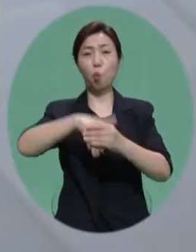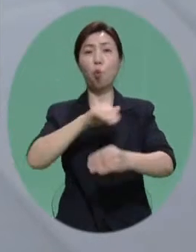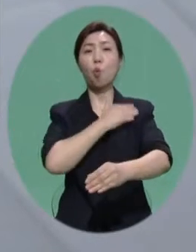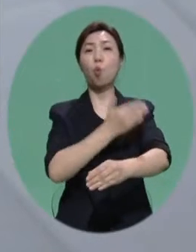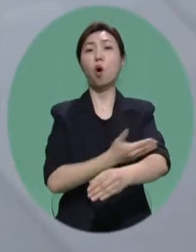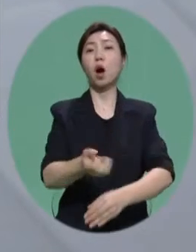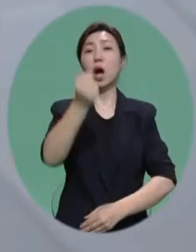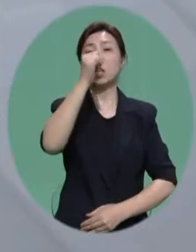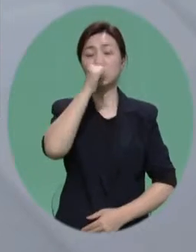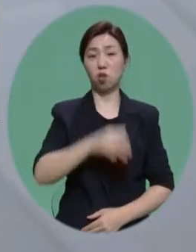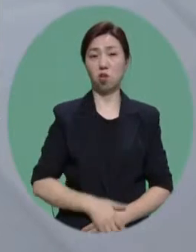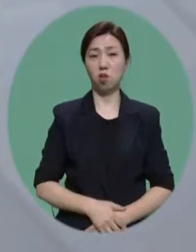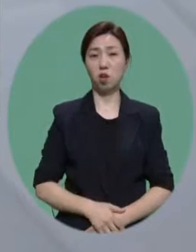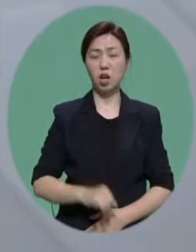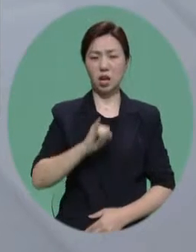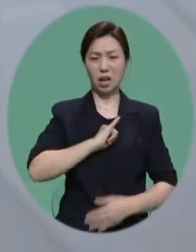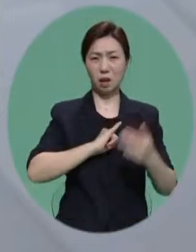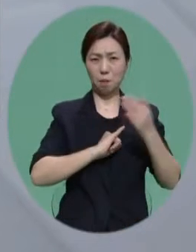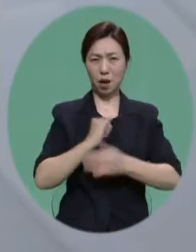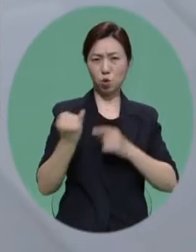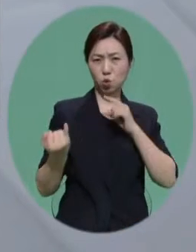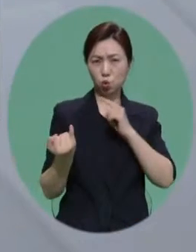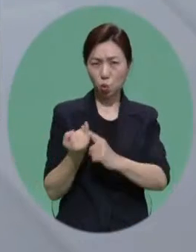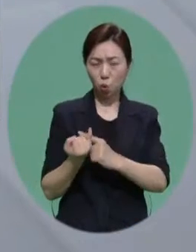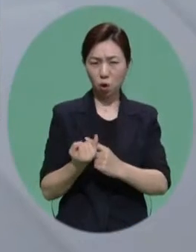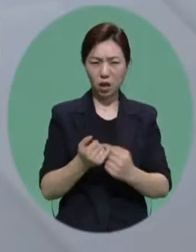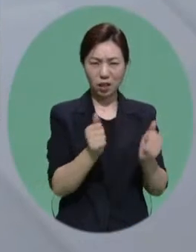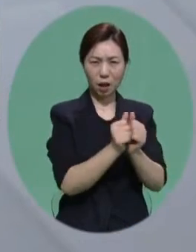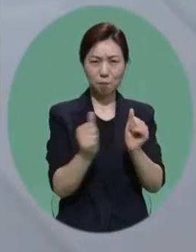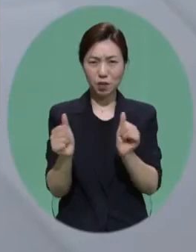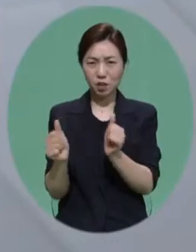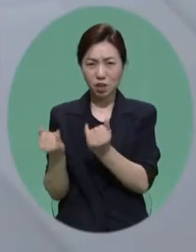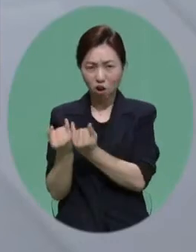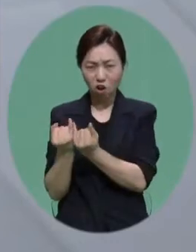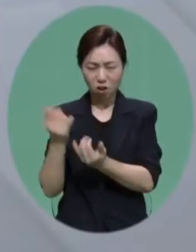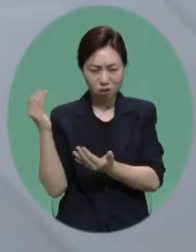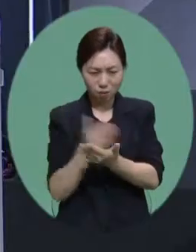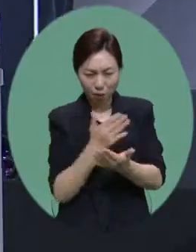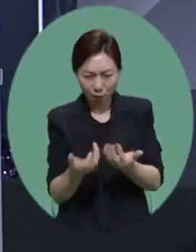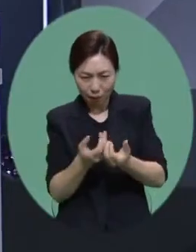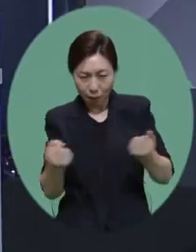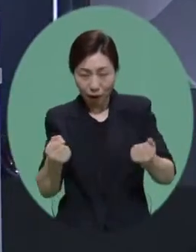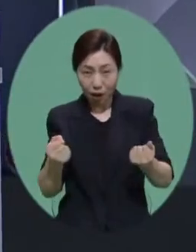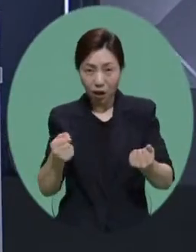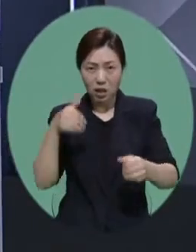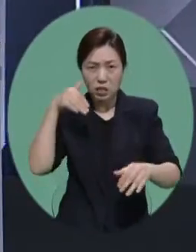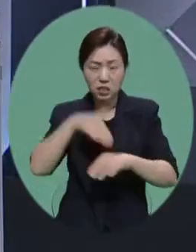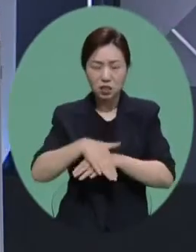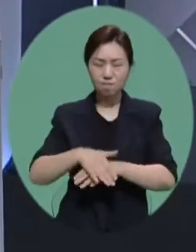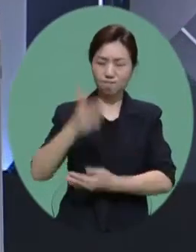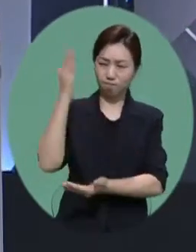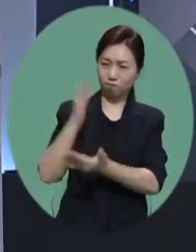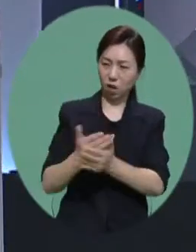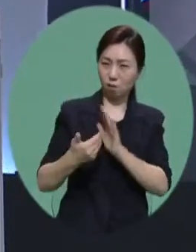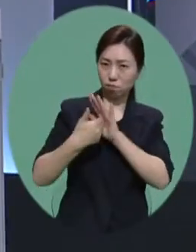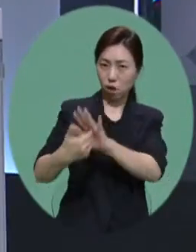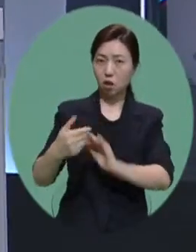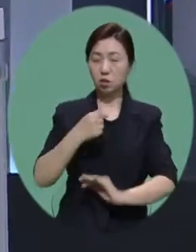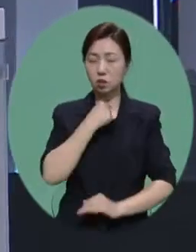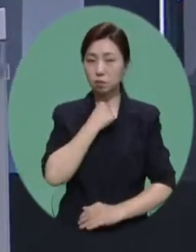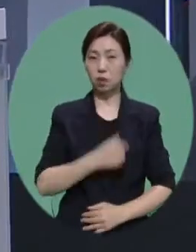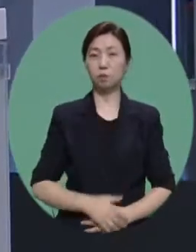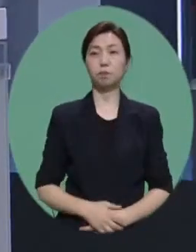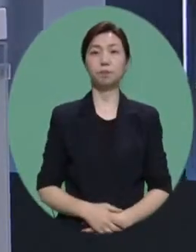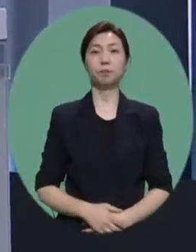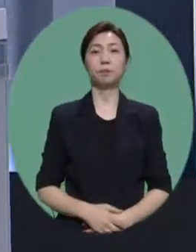셈이니 지금 때리기 갈라지기 정책 이 정치 이런 것은 문제가 아주 단호히 맞겠습니다 그리고 우리 이제 며 부부 님께